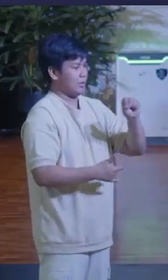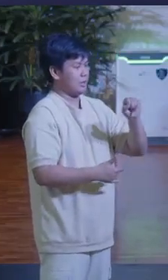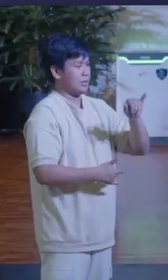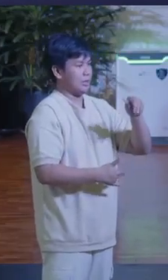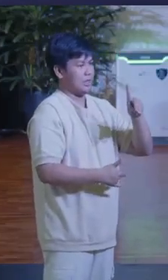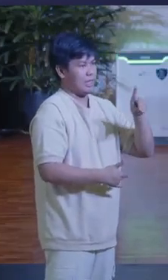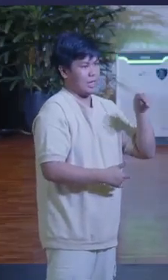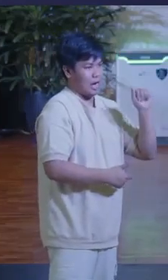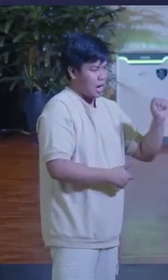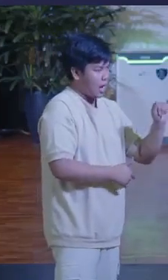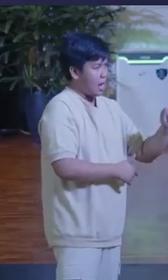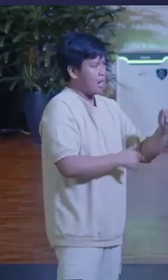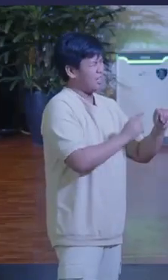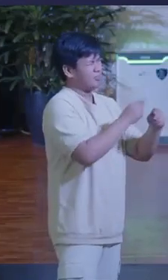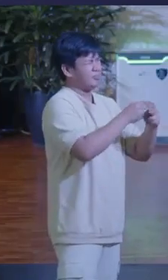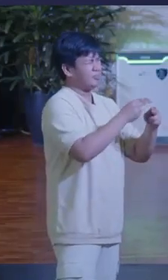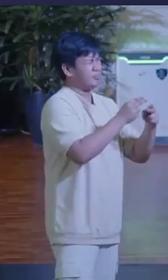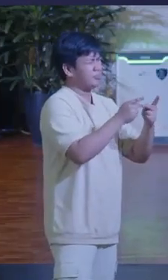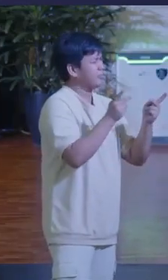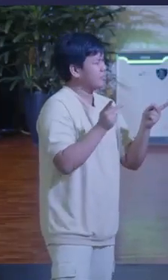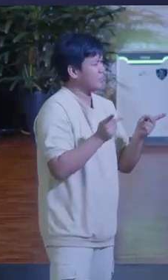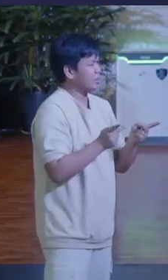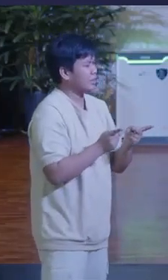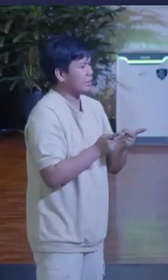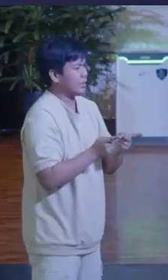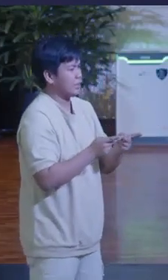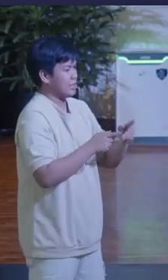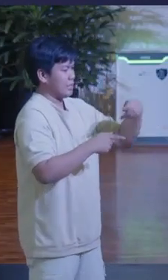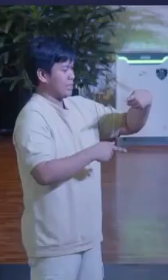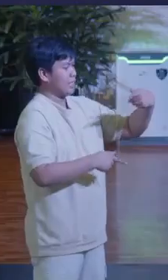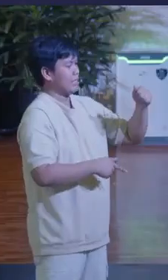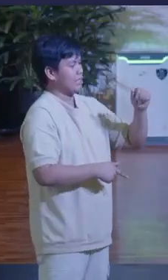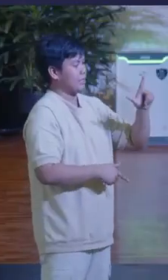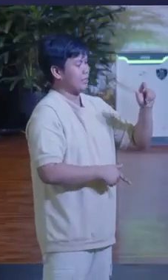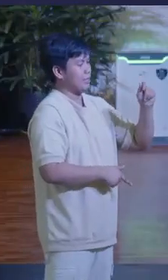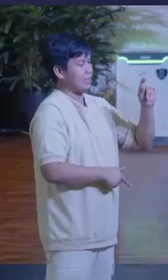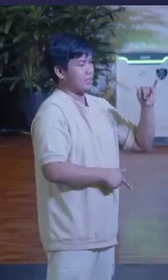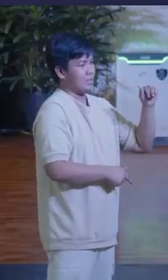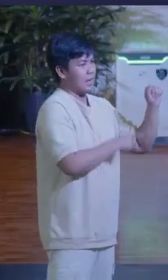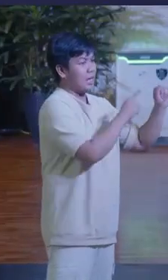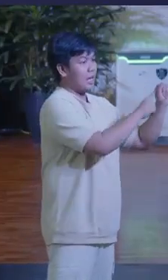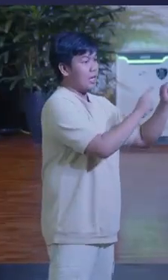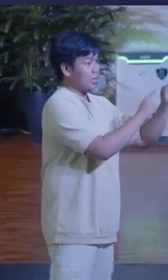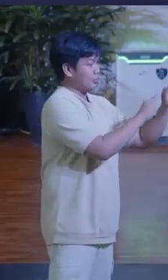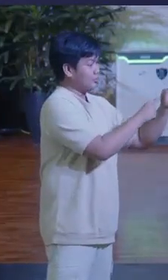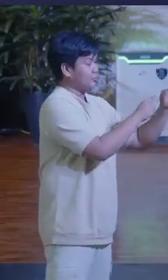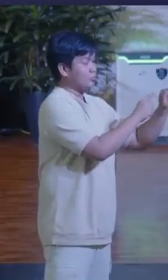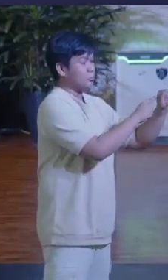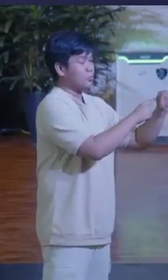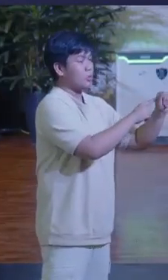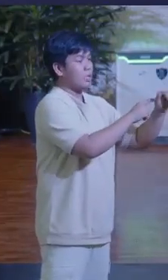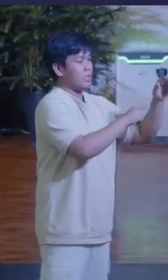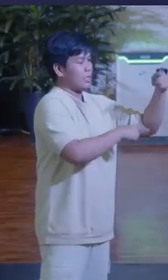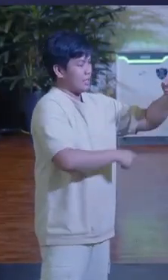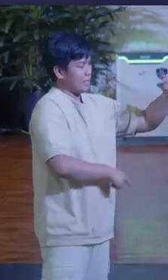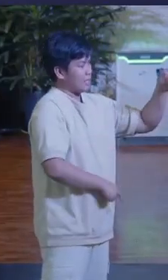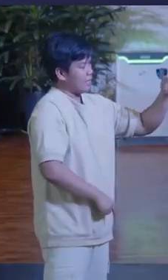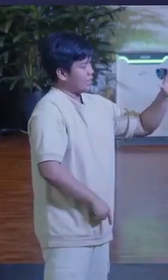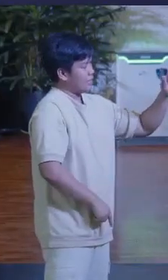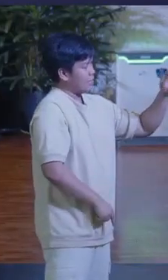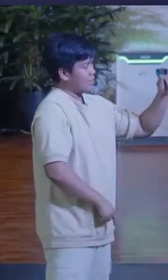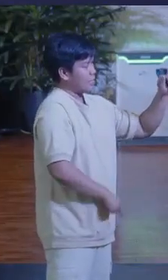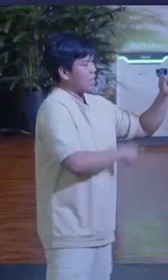Pisidian Antioch, sa region of Galatia. So ito pong mga churches na kanyang